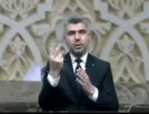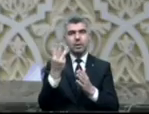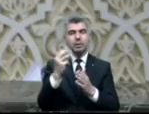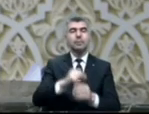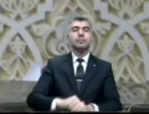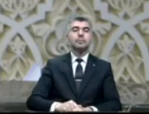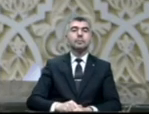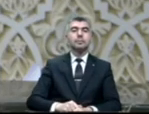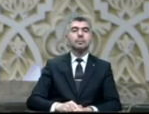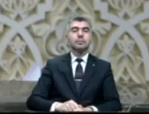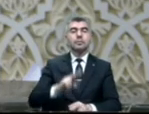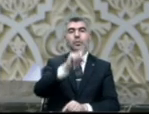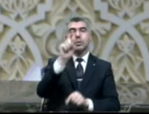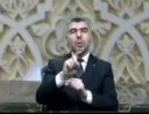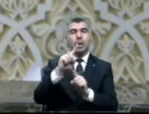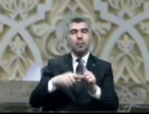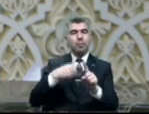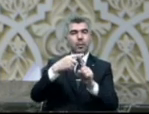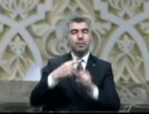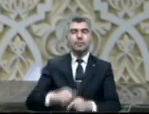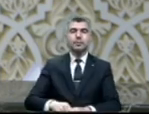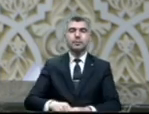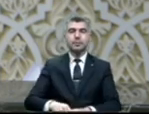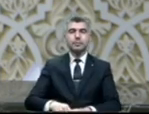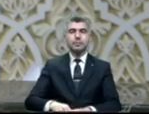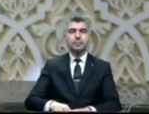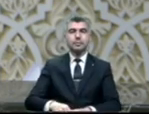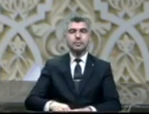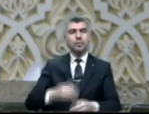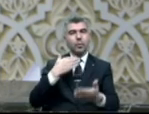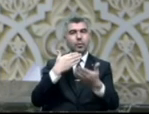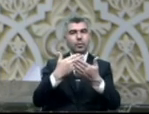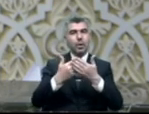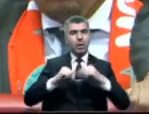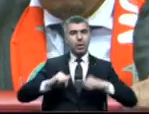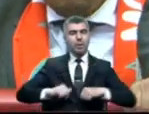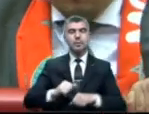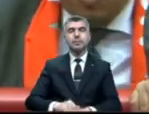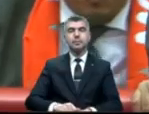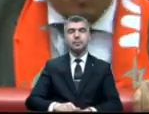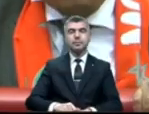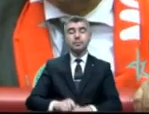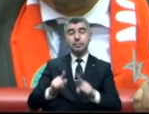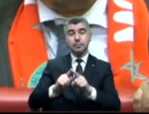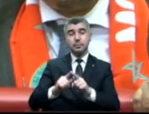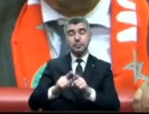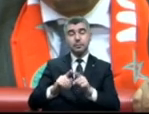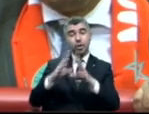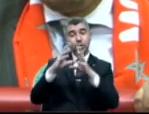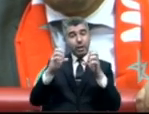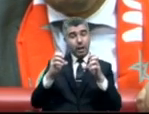الوزيرة، تعقيب الفريق المحترم، كلمة لك مولاي عبد الرحمن، تفضلوا. شكرا سيدة الوزيرة. هذه المعطيات